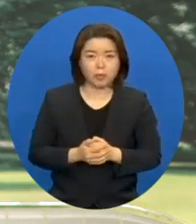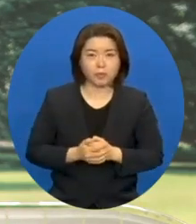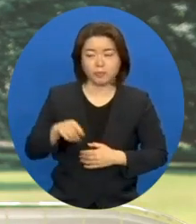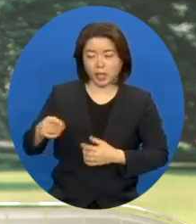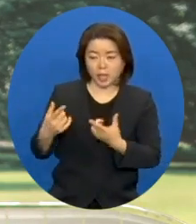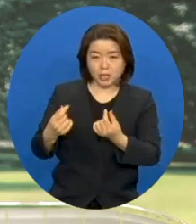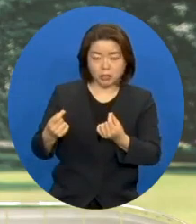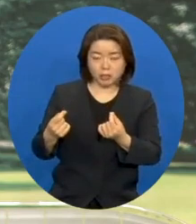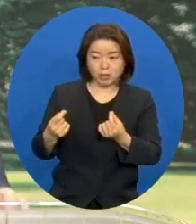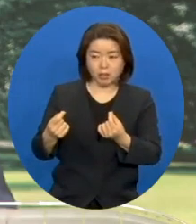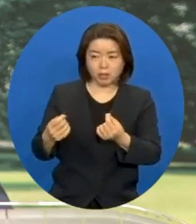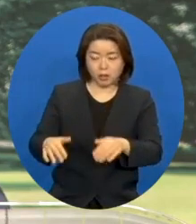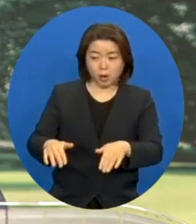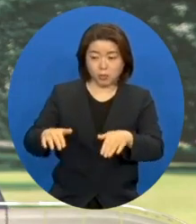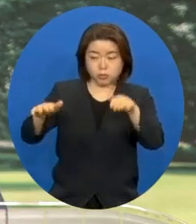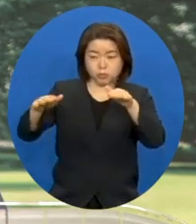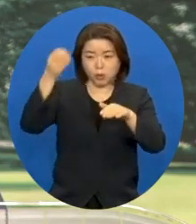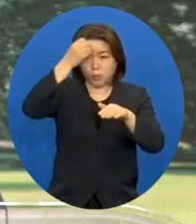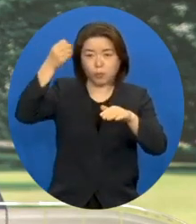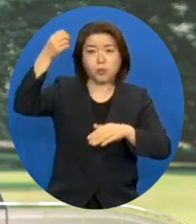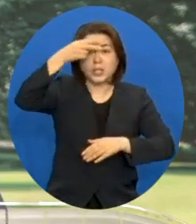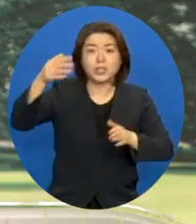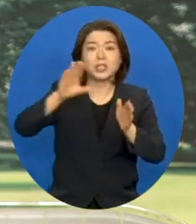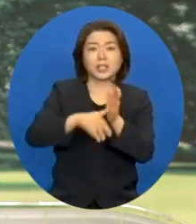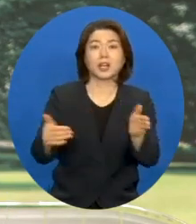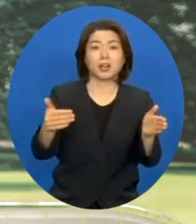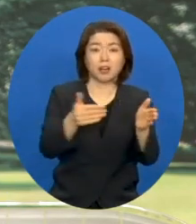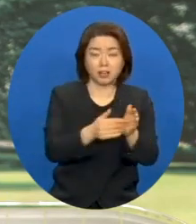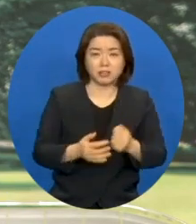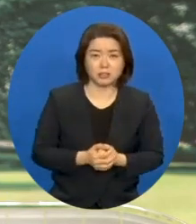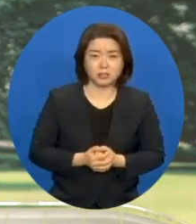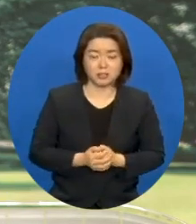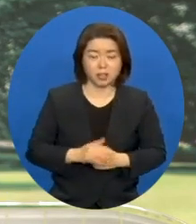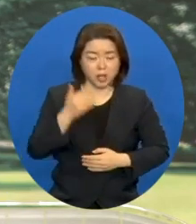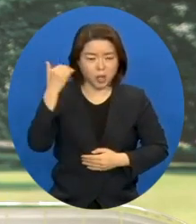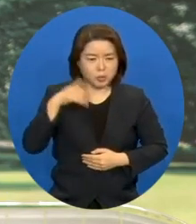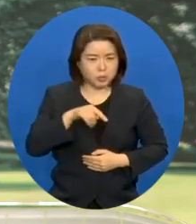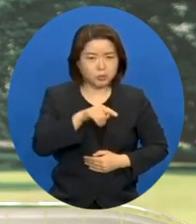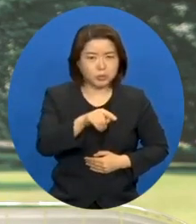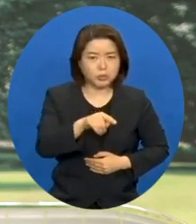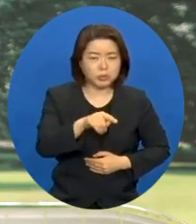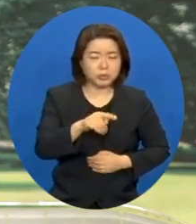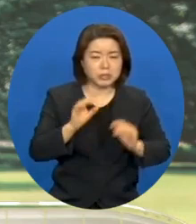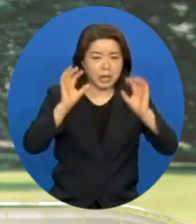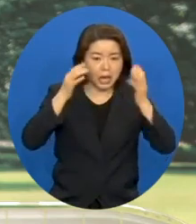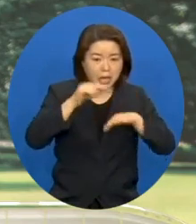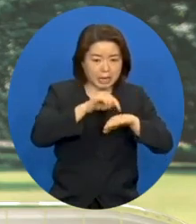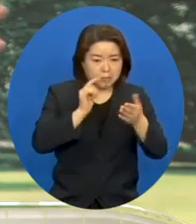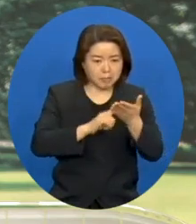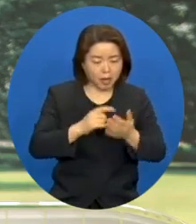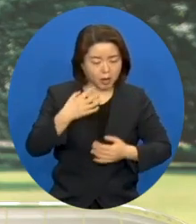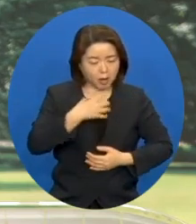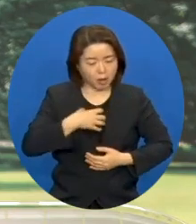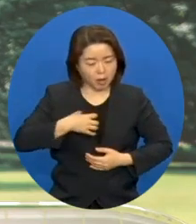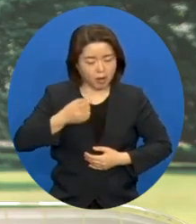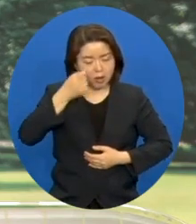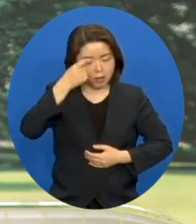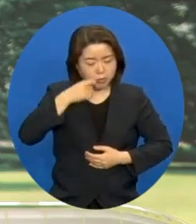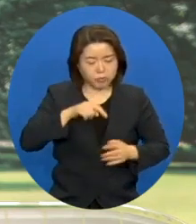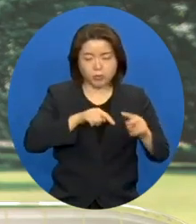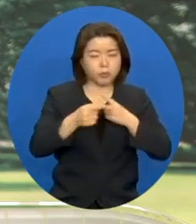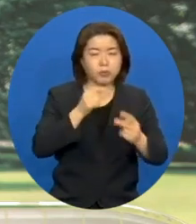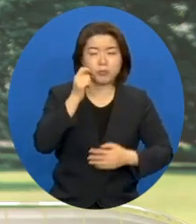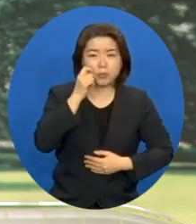그렇게 고등학교 2학년 때까지 자랐어요. 누구도 그 아이가 가지고 있는 그 마음의 고통과 슬픔을 이해할 수가